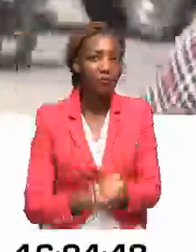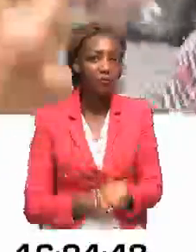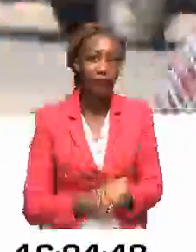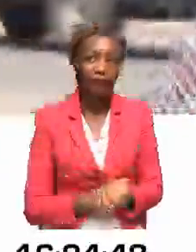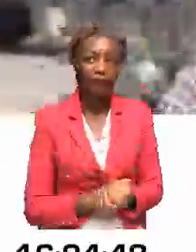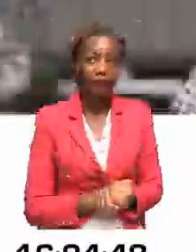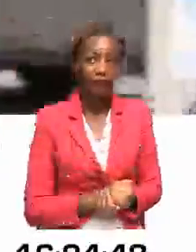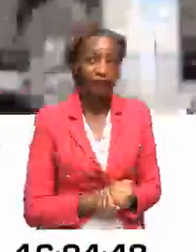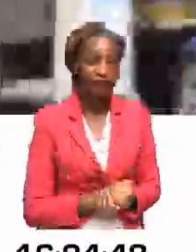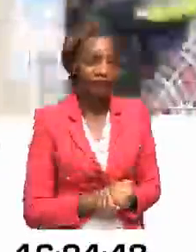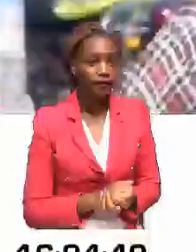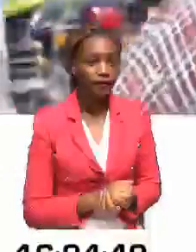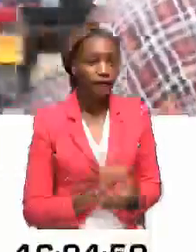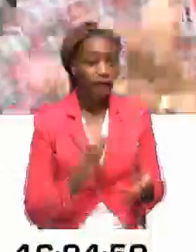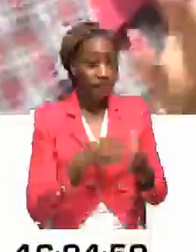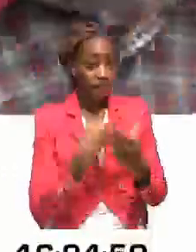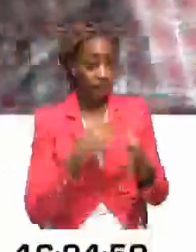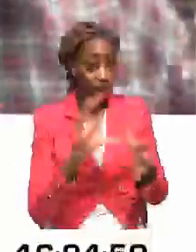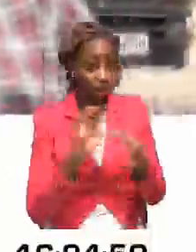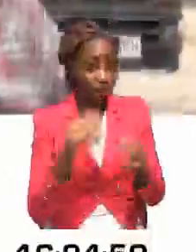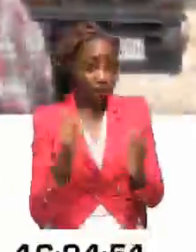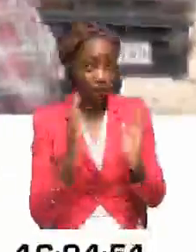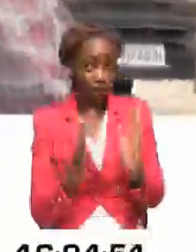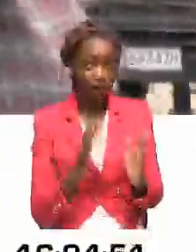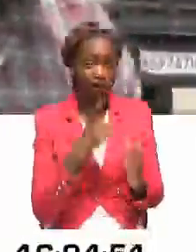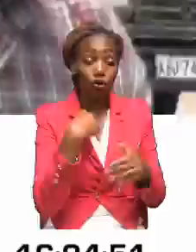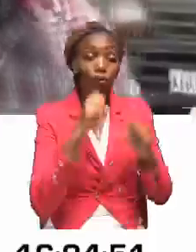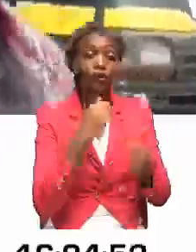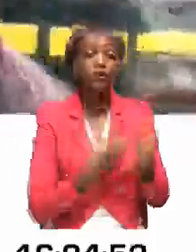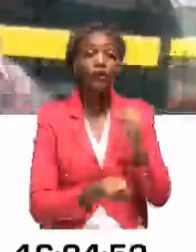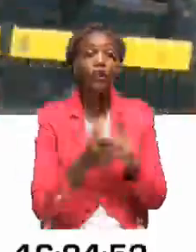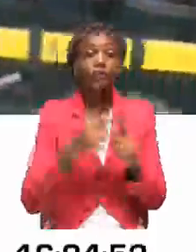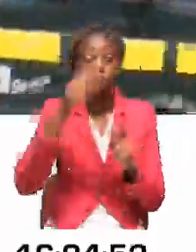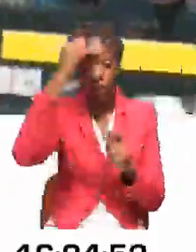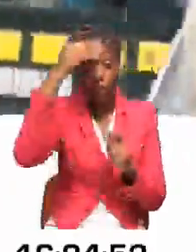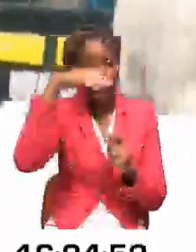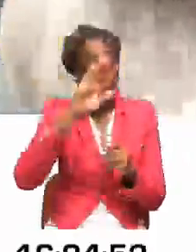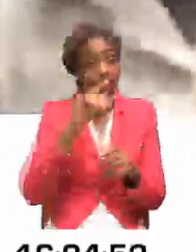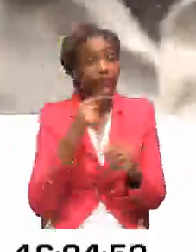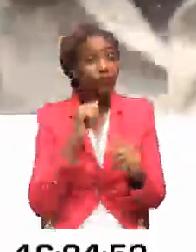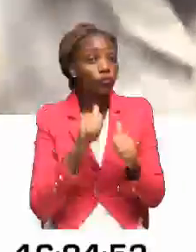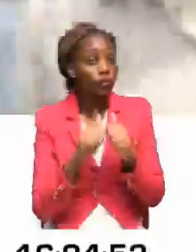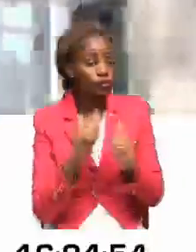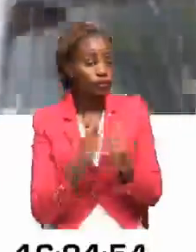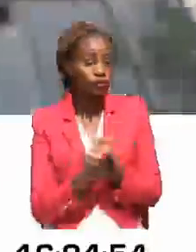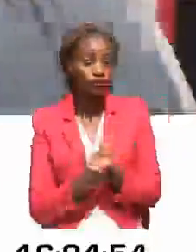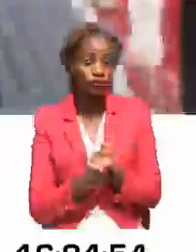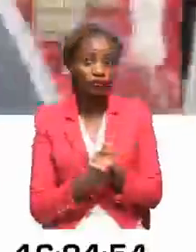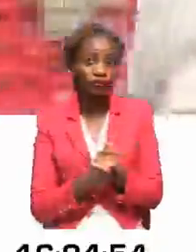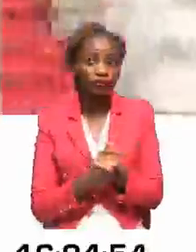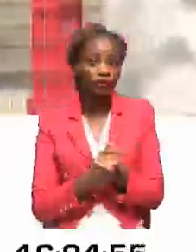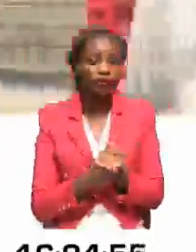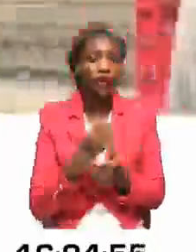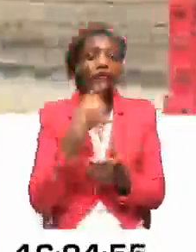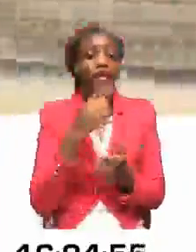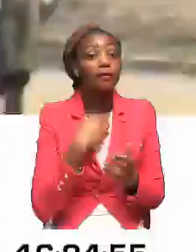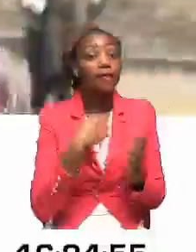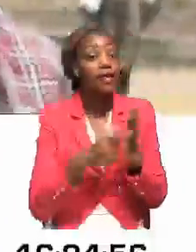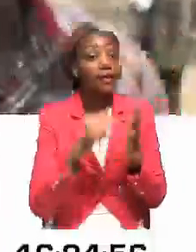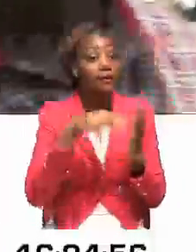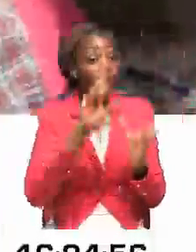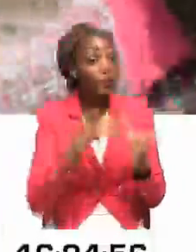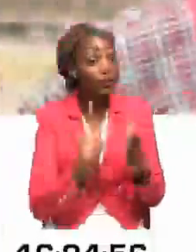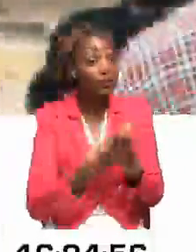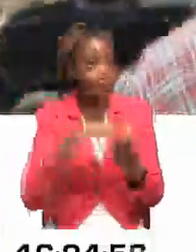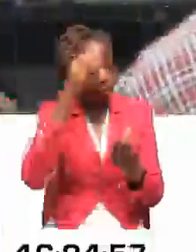za kuhesabu nitapatana na mmoja ambaye pia atanieleza maoni yake. Labda tu karibia hapa jamaa, uniambie tu majina yako na kuhusiana